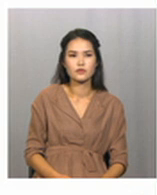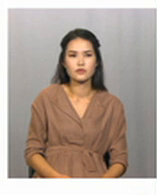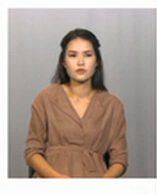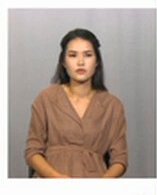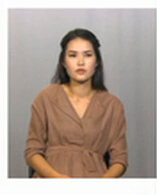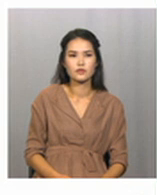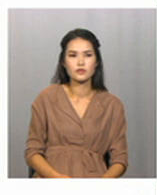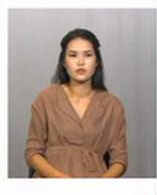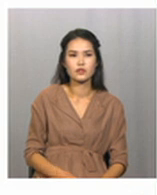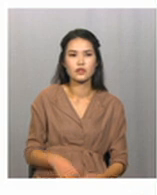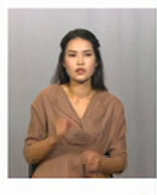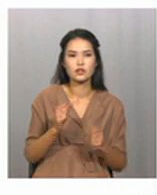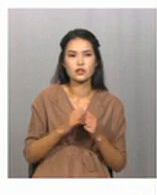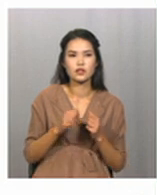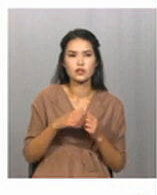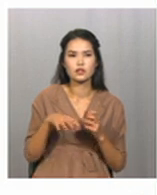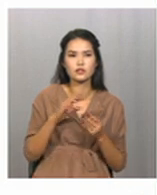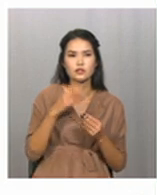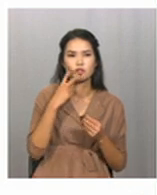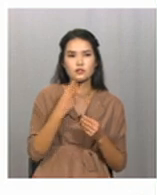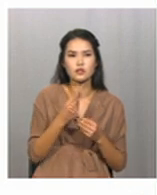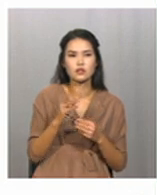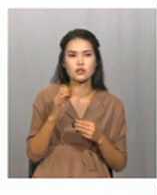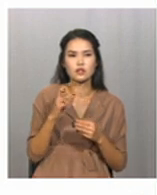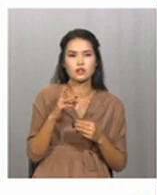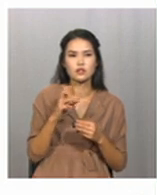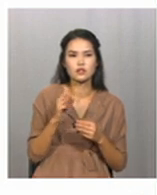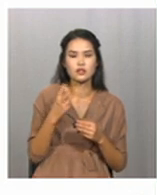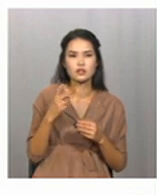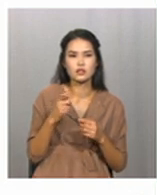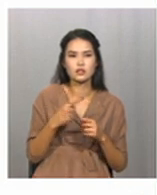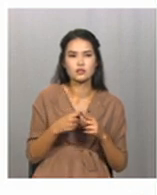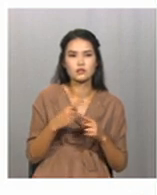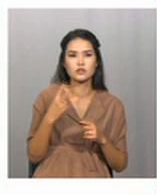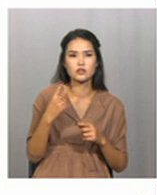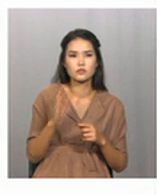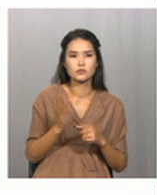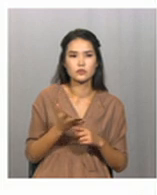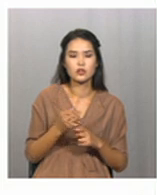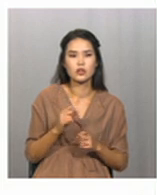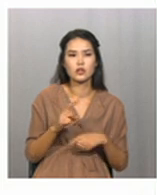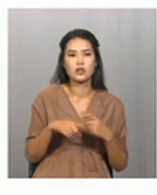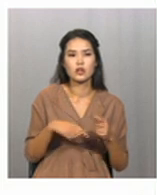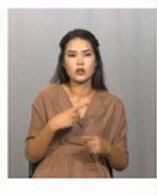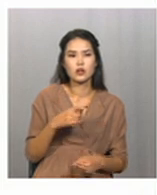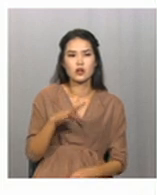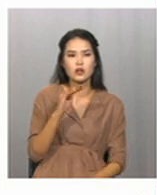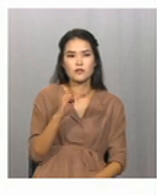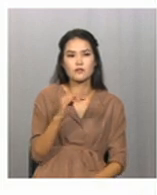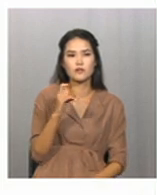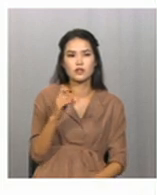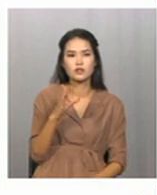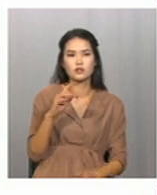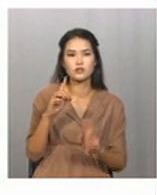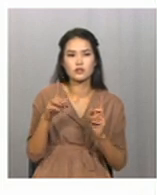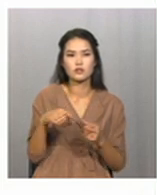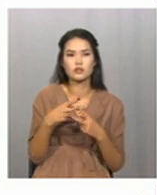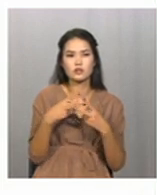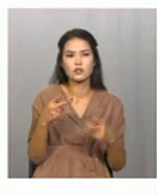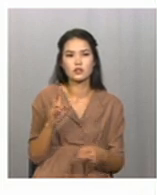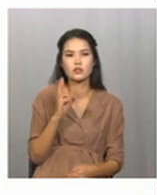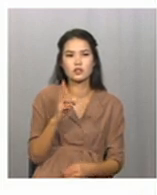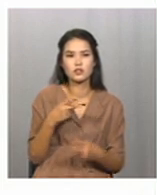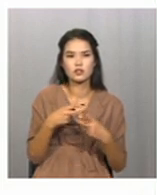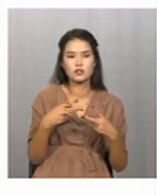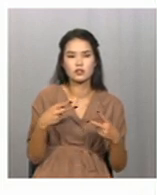0. Демек берілген функцияның туындысы 2x қосылған 2-ге тең. Енді x 0-ді табу үшін бізде